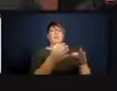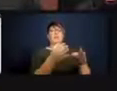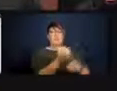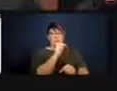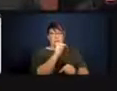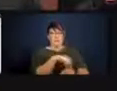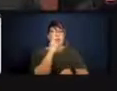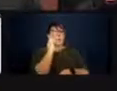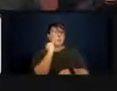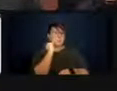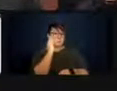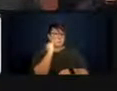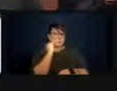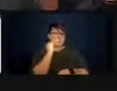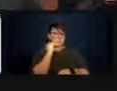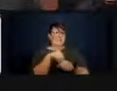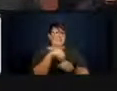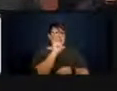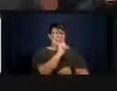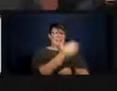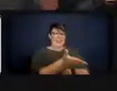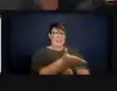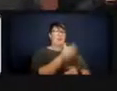shule zilizo karibu nao.